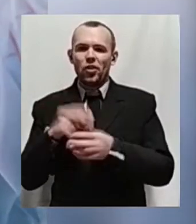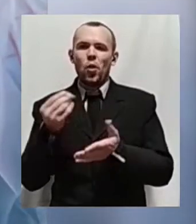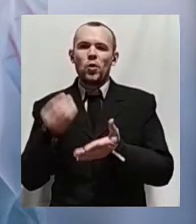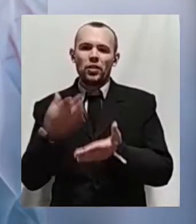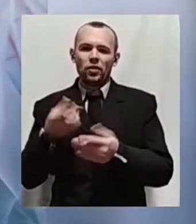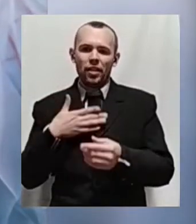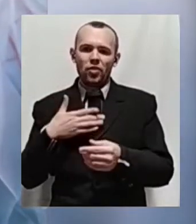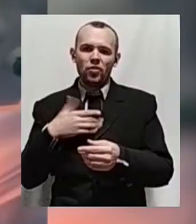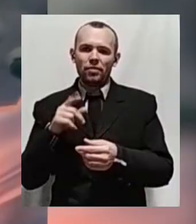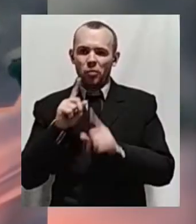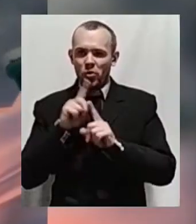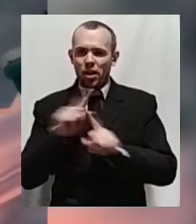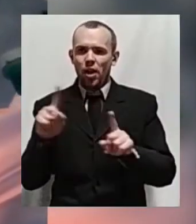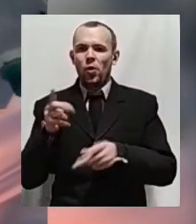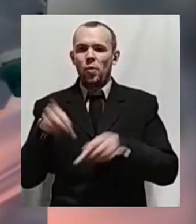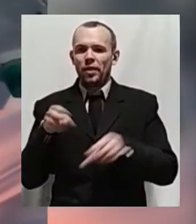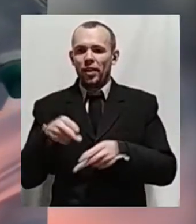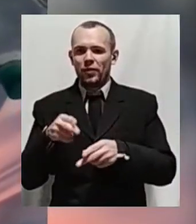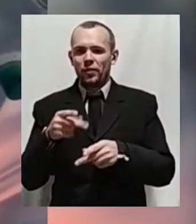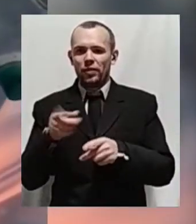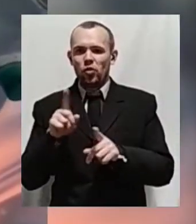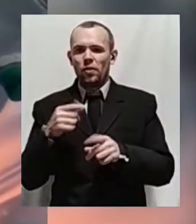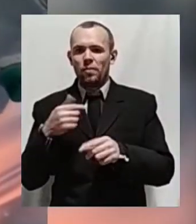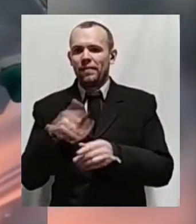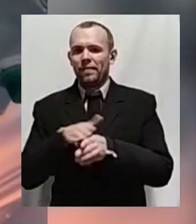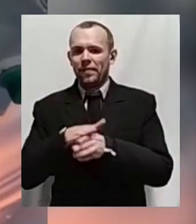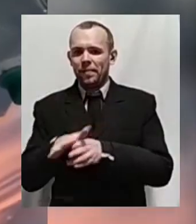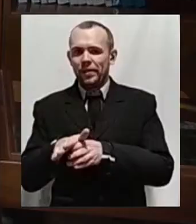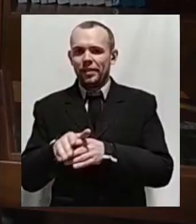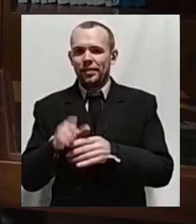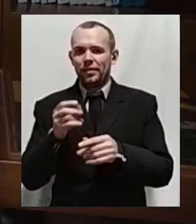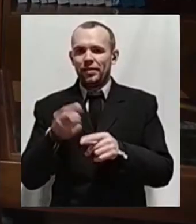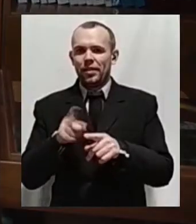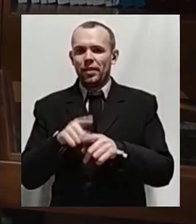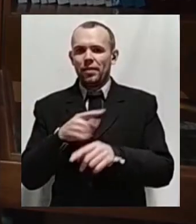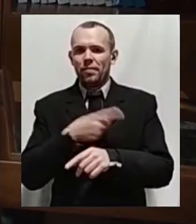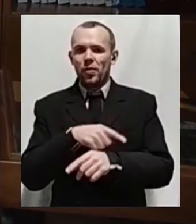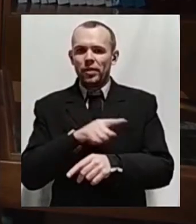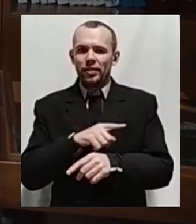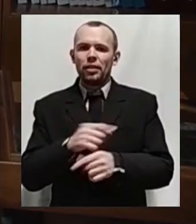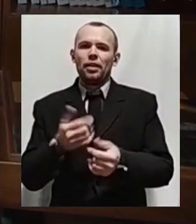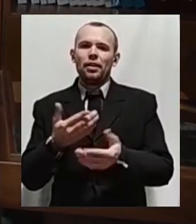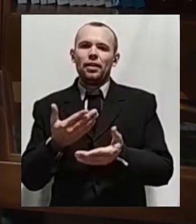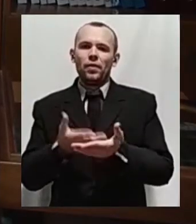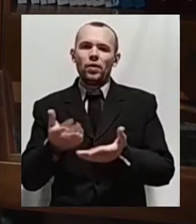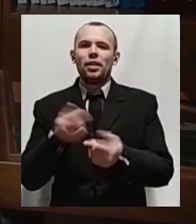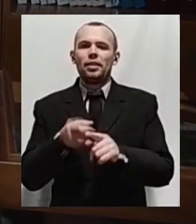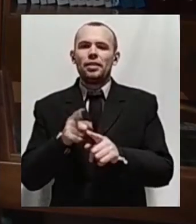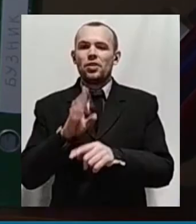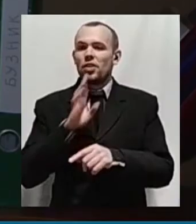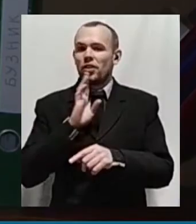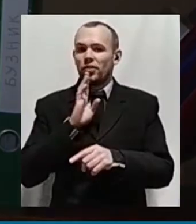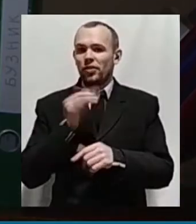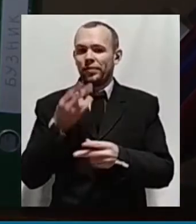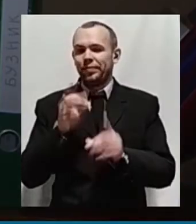Микола Уманець, зацікавилися лікарі зі Швеції, Німеччини та Сполучених Штатів Америки, розповіла директорка Інституту Філатова Наталія